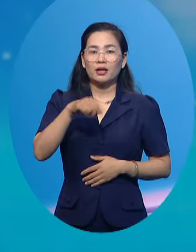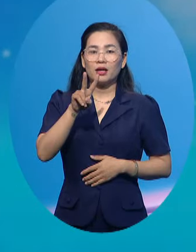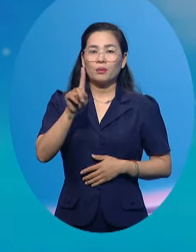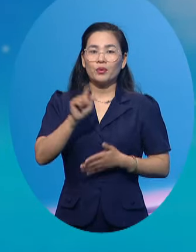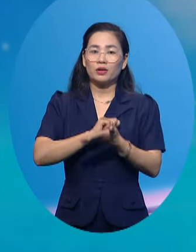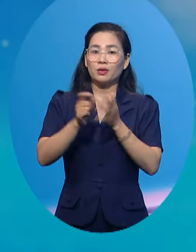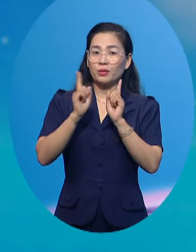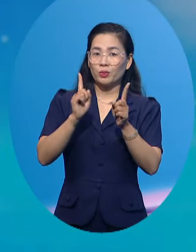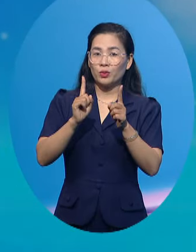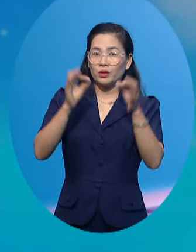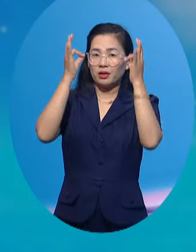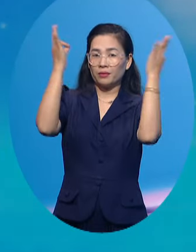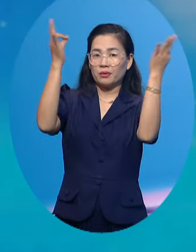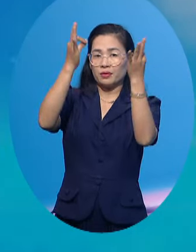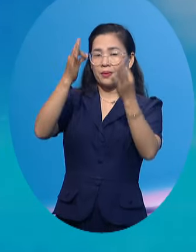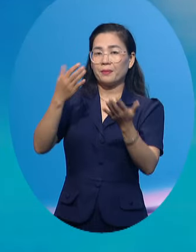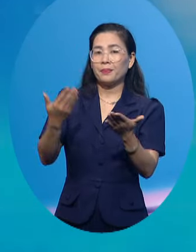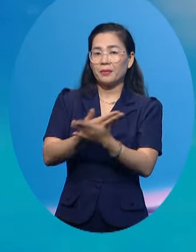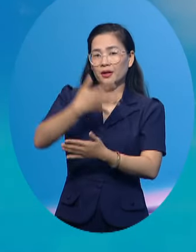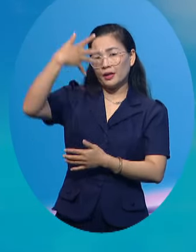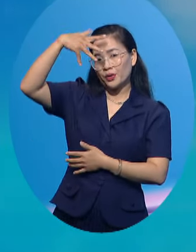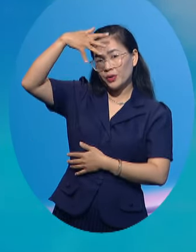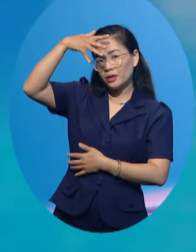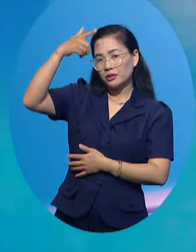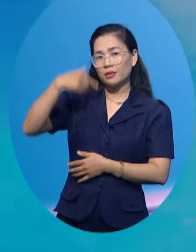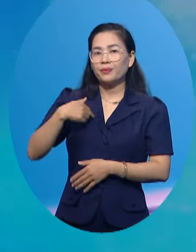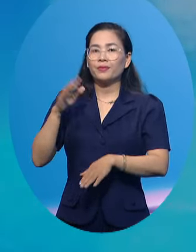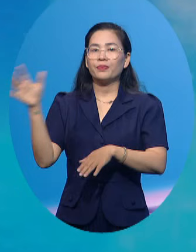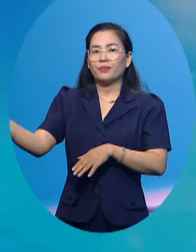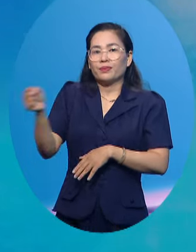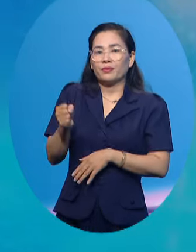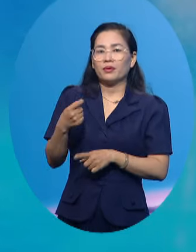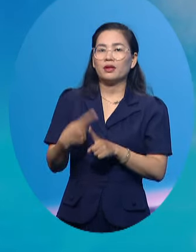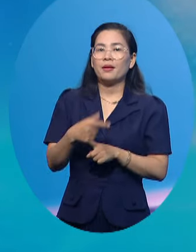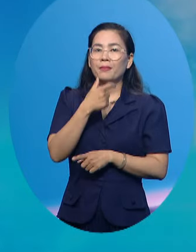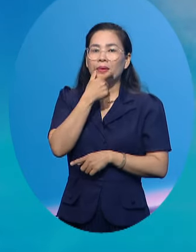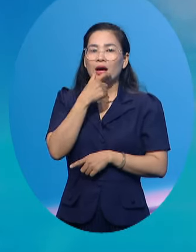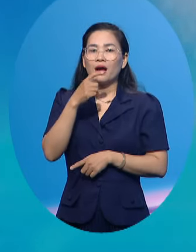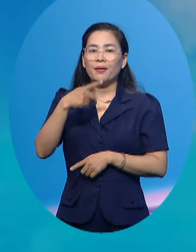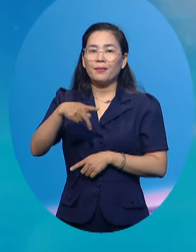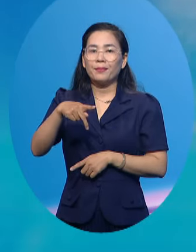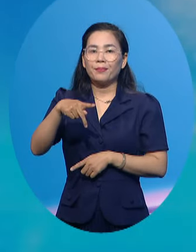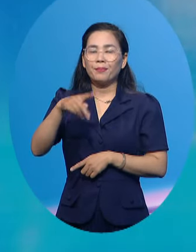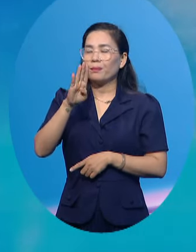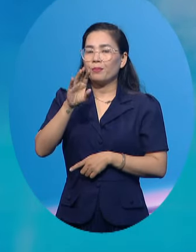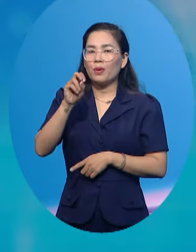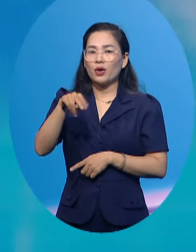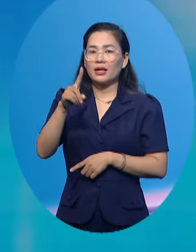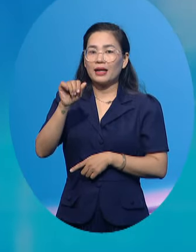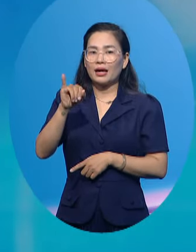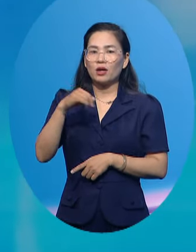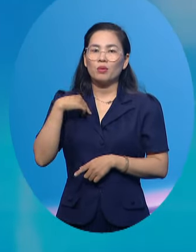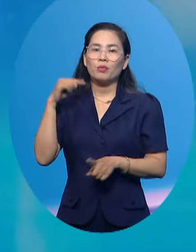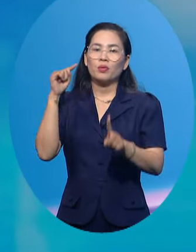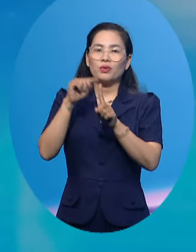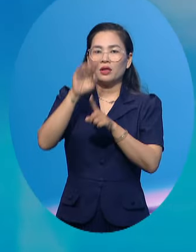ngày 21 tháng 11 tổng thống đắc cử Mỹ Donald trump đã đề cử cụ tổng trưởng Lý bang Florida p bondai làm Bộ trưởng